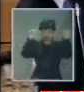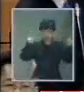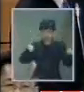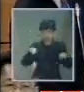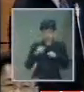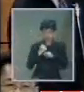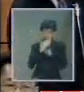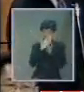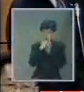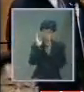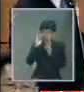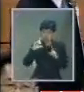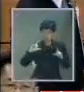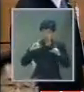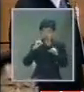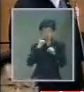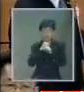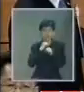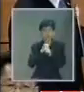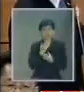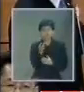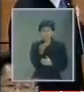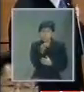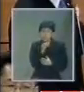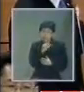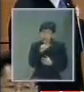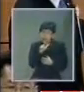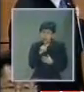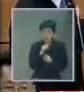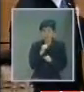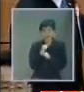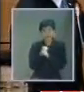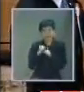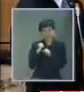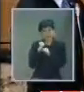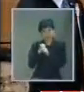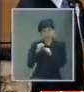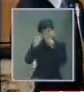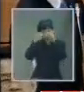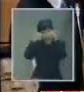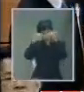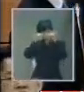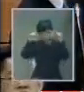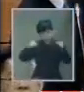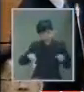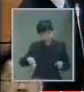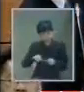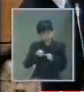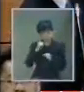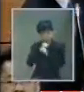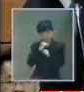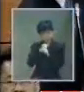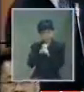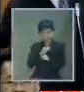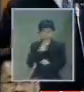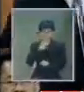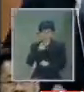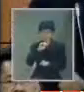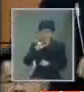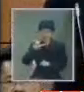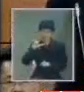หย่อนนิดเดียวโครงการจัดทำแผ่นป้ายฟิวเจอร์บอร์ดใช้ไป40ล้